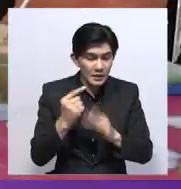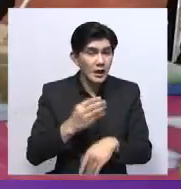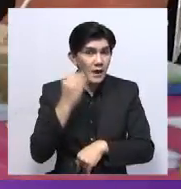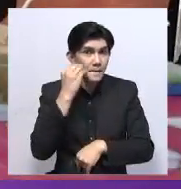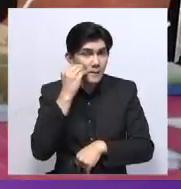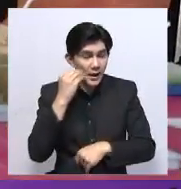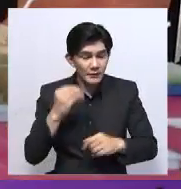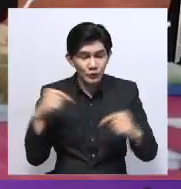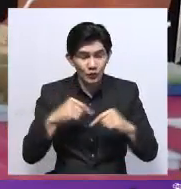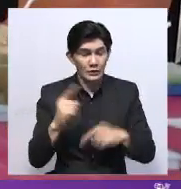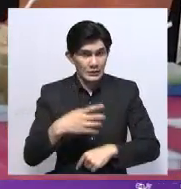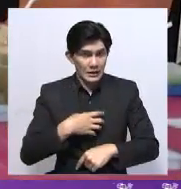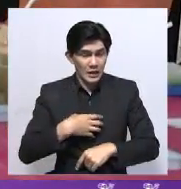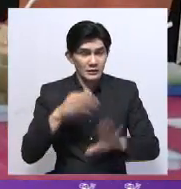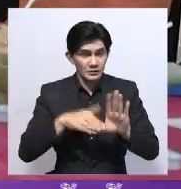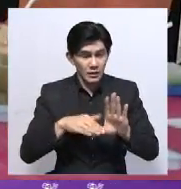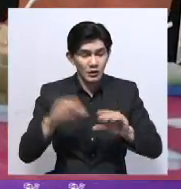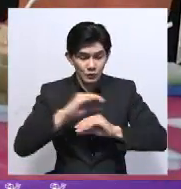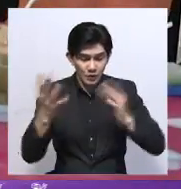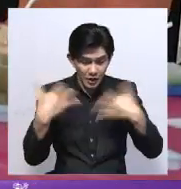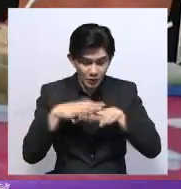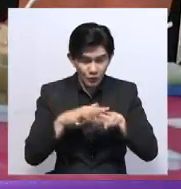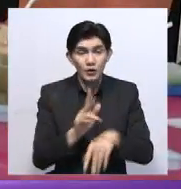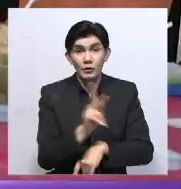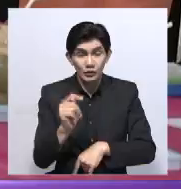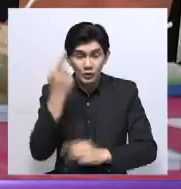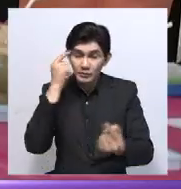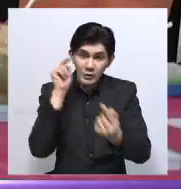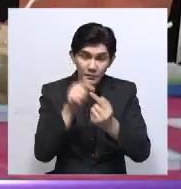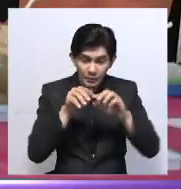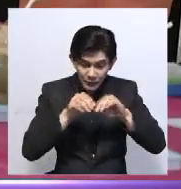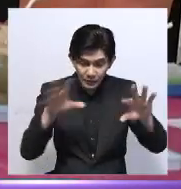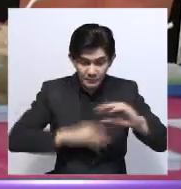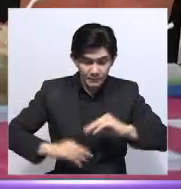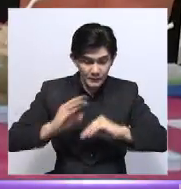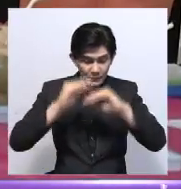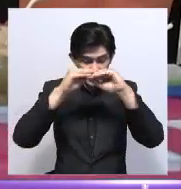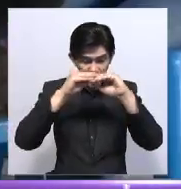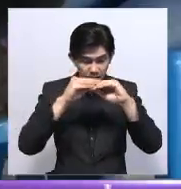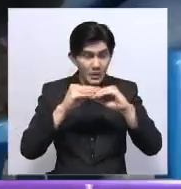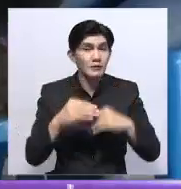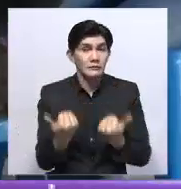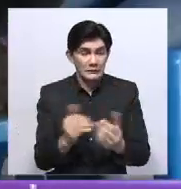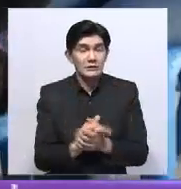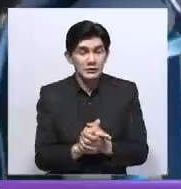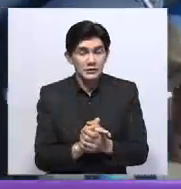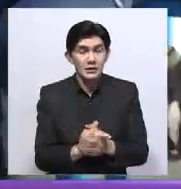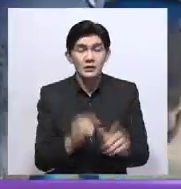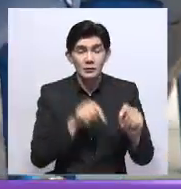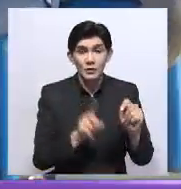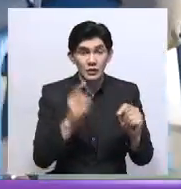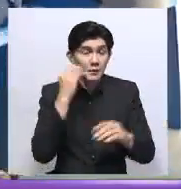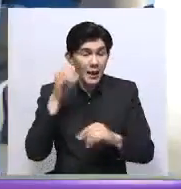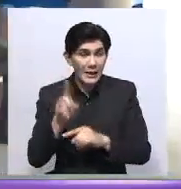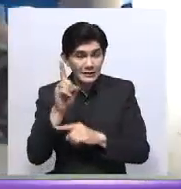บ้านที่มีความสมัครใจเข้าร่วมโครงการก่อนซึ่งกกต.ตั้งเป้าขยายหมู่บ้านไม่ขายเสียงให้เกิดขึ้น1ตำบล1หมู่บ้